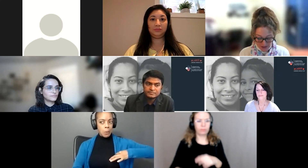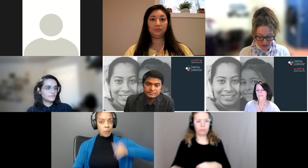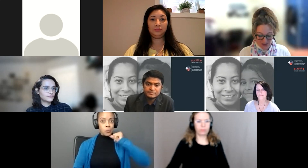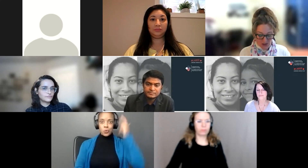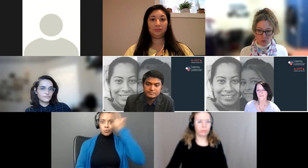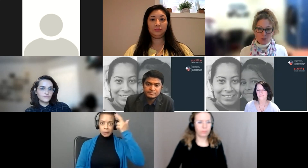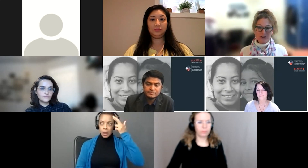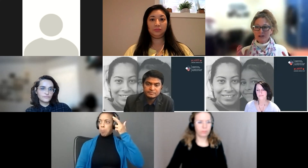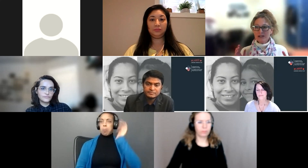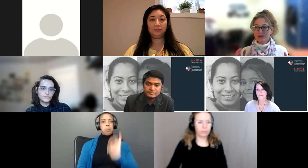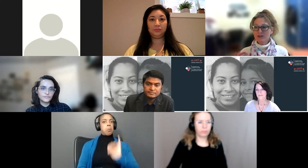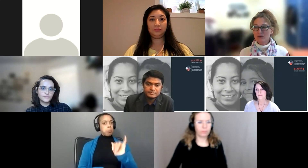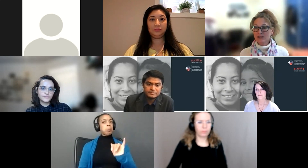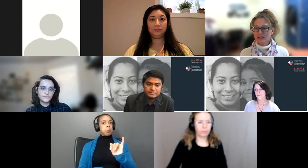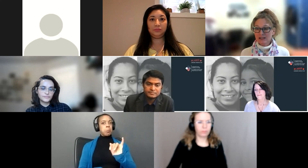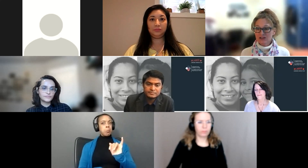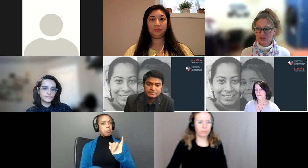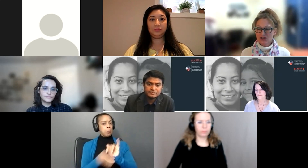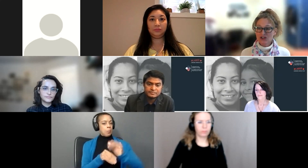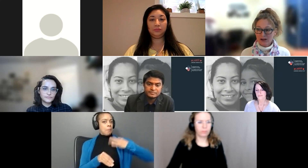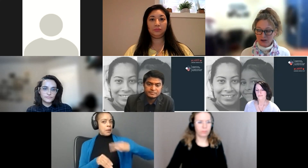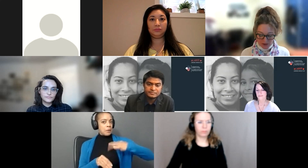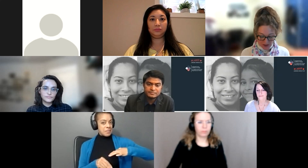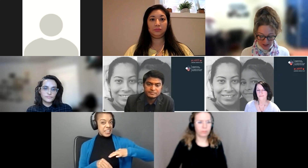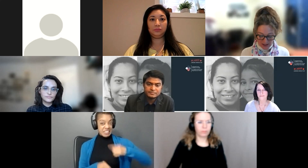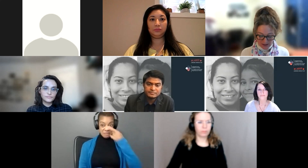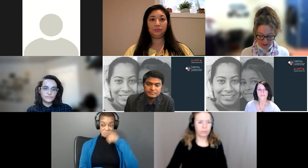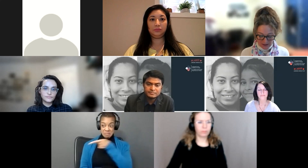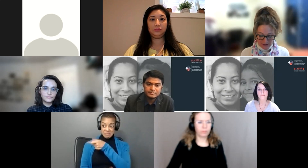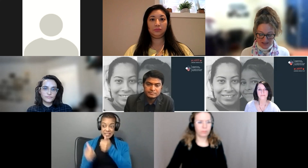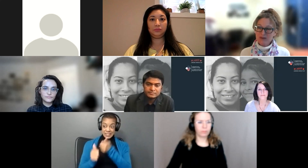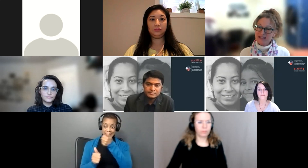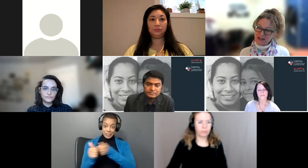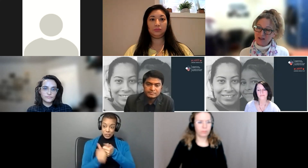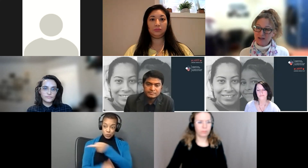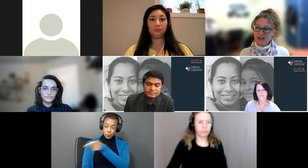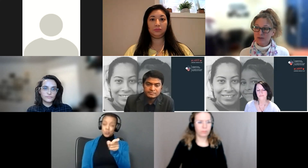qu'on l'intention était. Et donc, si on peut partager